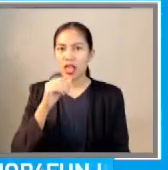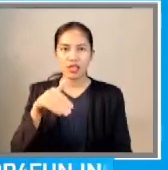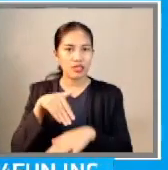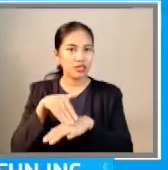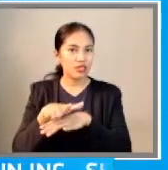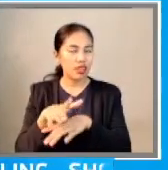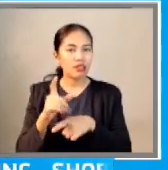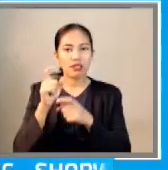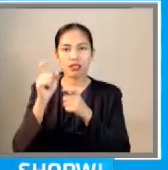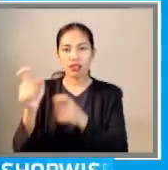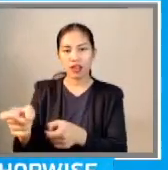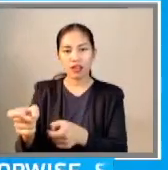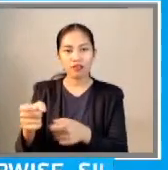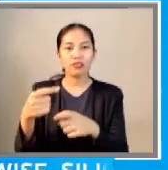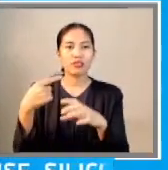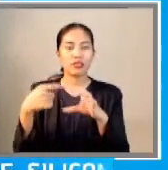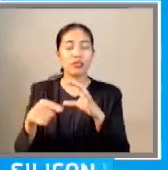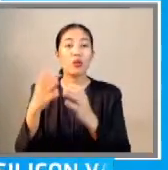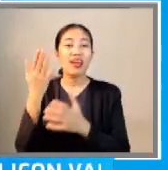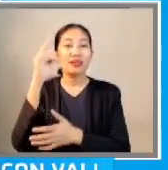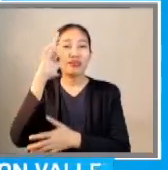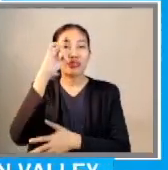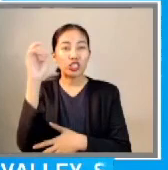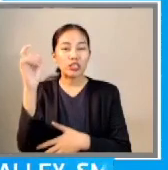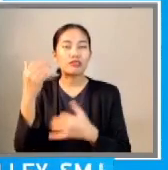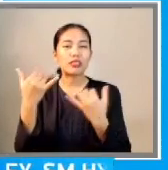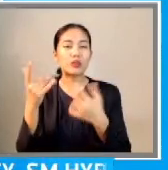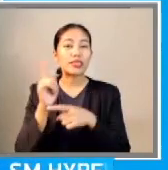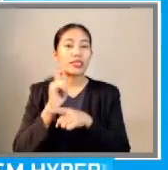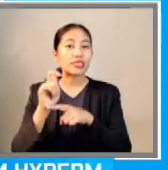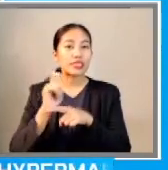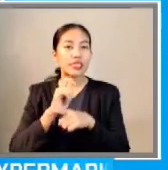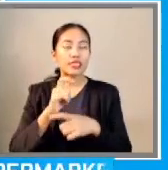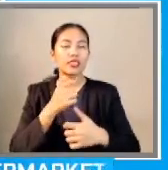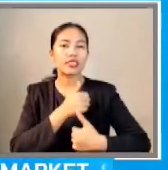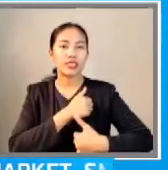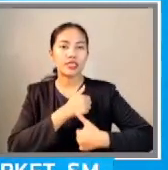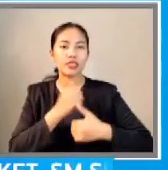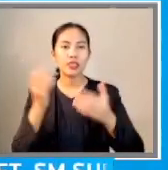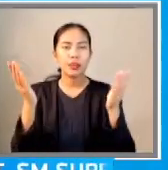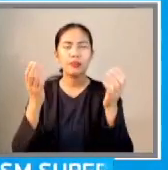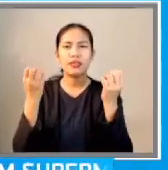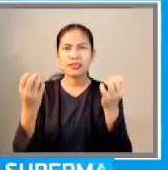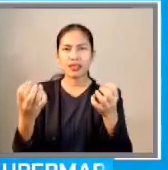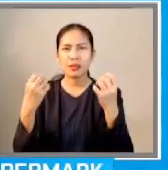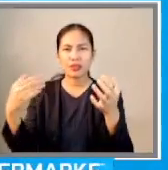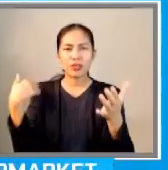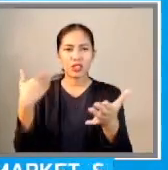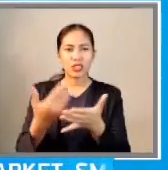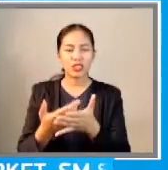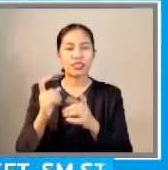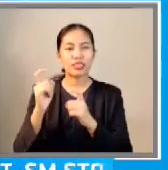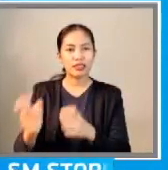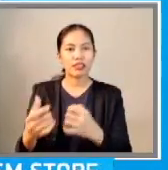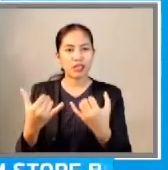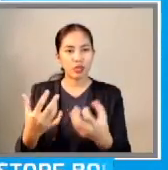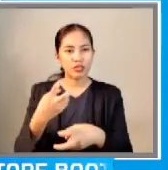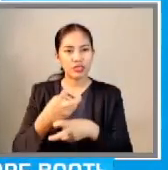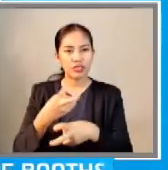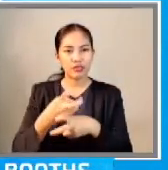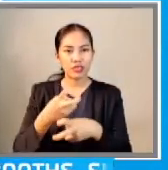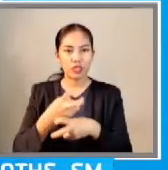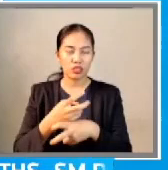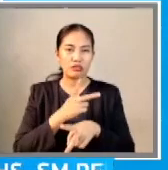na nasa military service ngayon. Sa dami daw kasi ng dumarating na regalo, nahihirapan na silang itago ang mga ito at yung